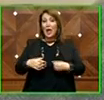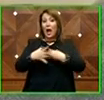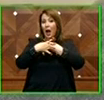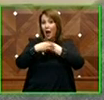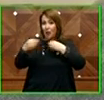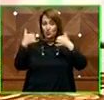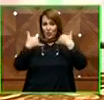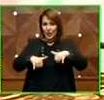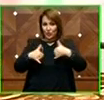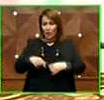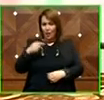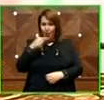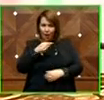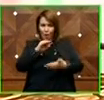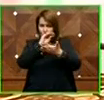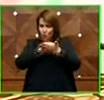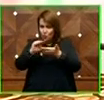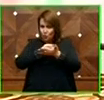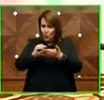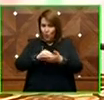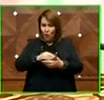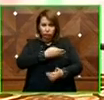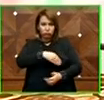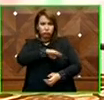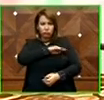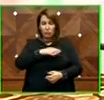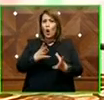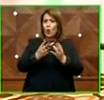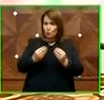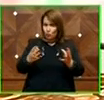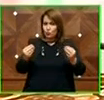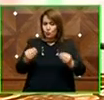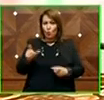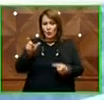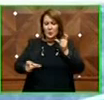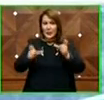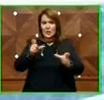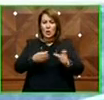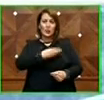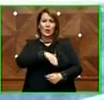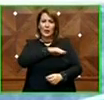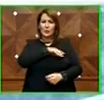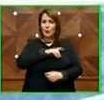هذه المكاتب يؤطرها مجموعة يعني من المؤطرين،